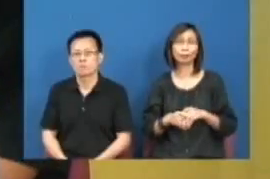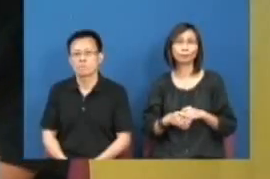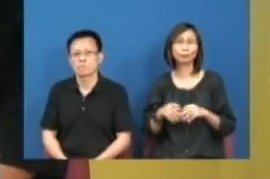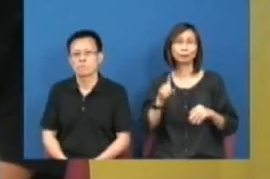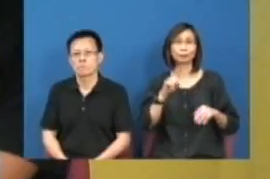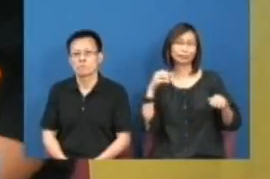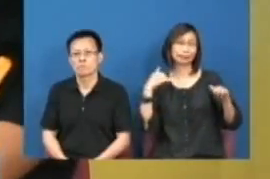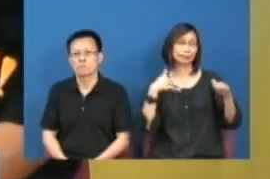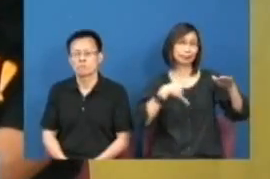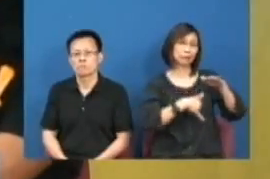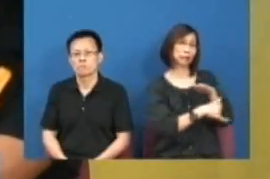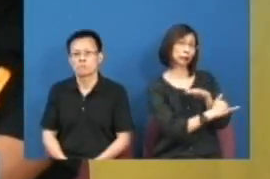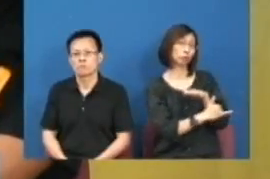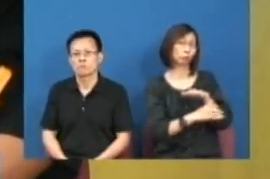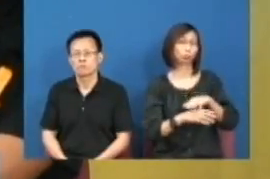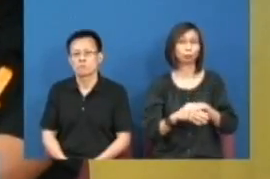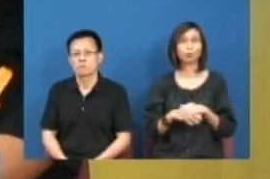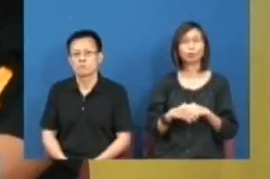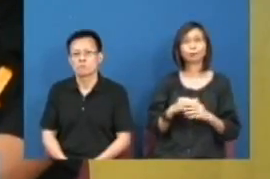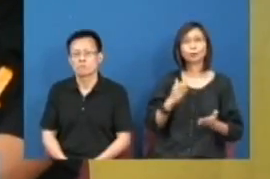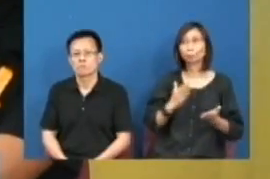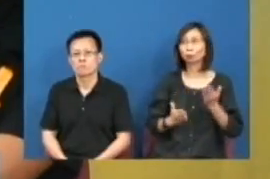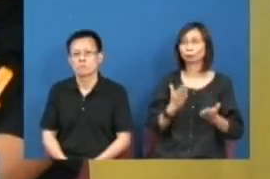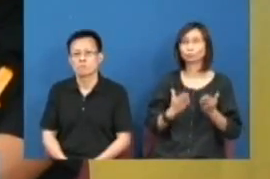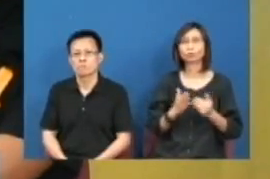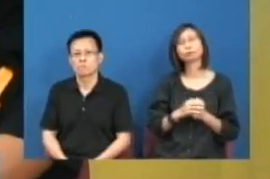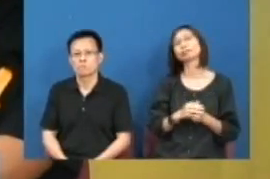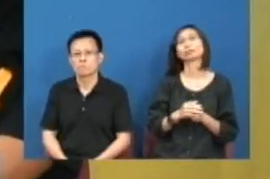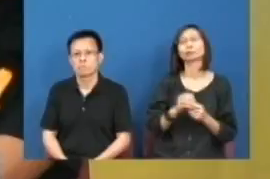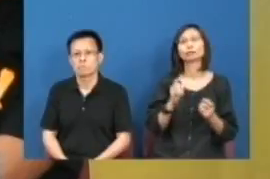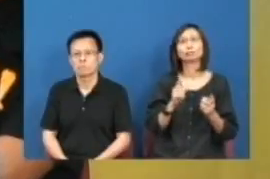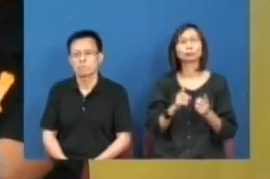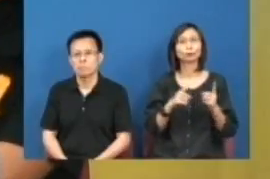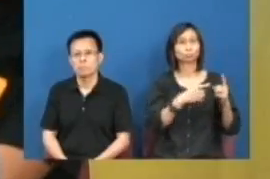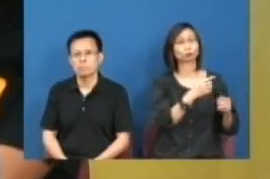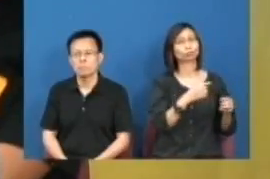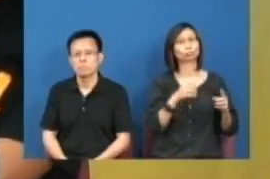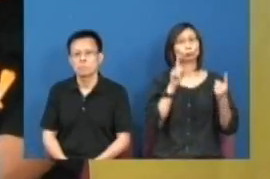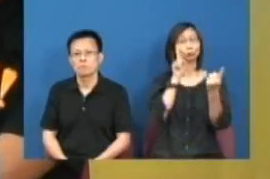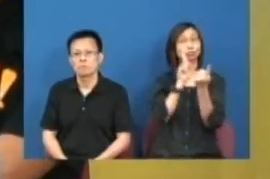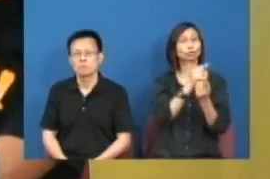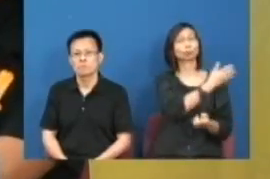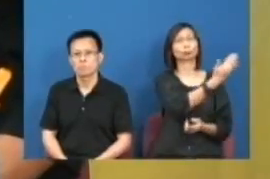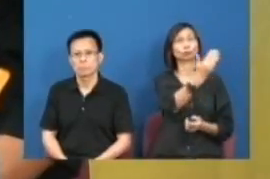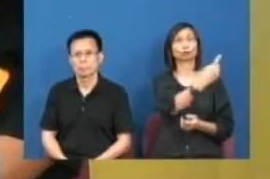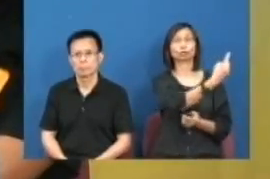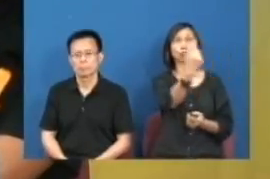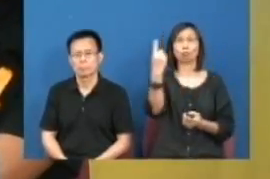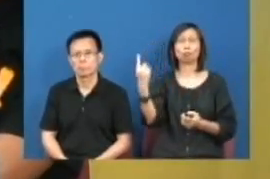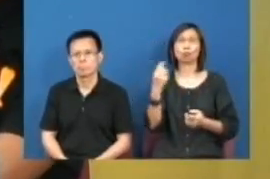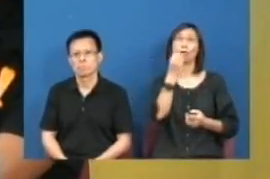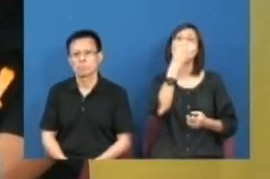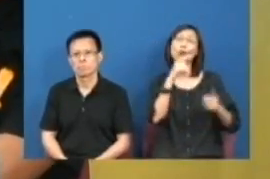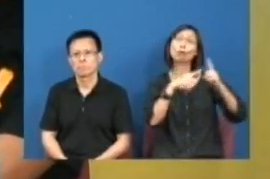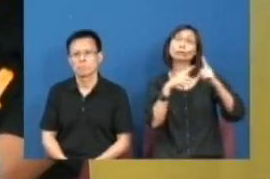啊，即係又或者甚至即係嗰啲所謂同市民會面啊、同青年人會面啊，全部基本上係一